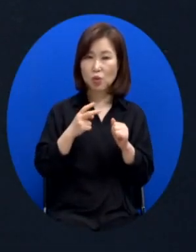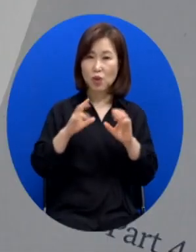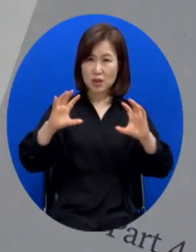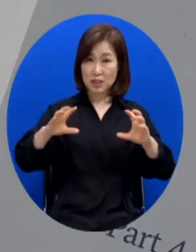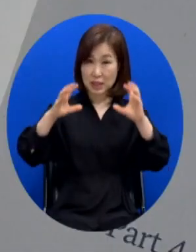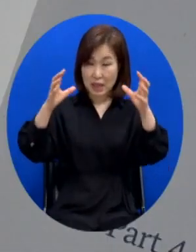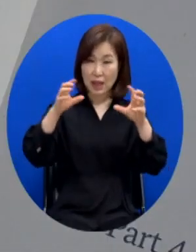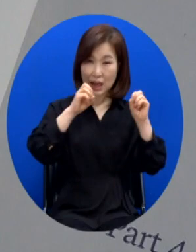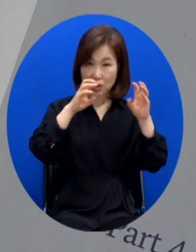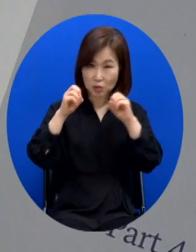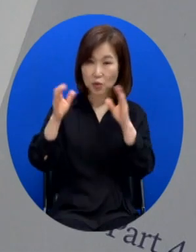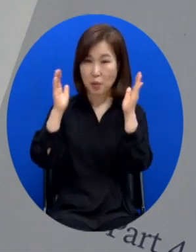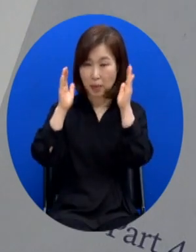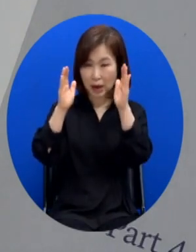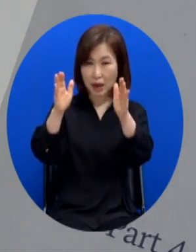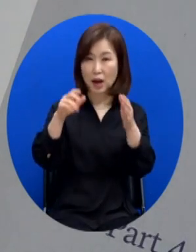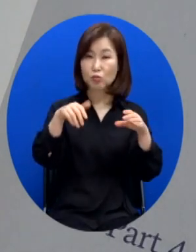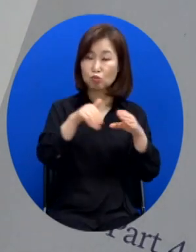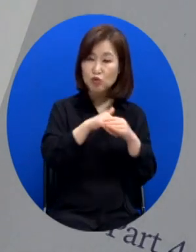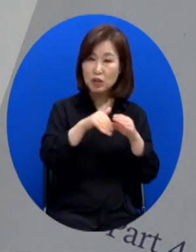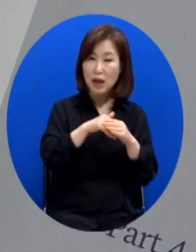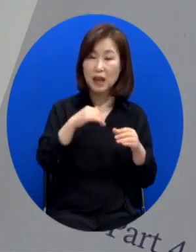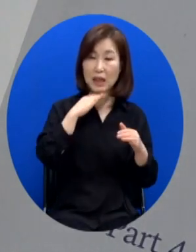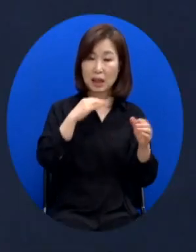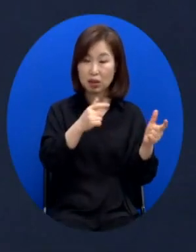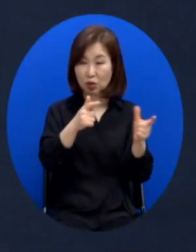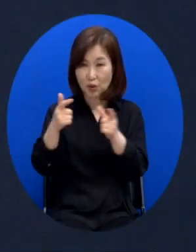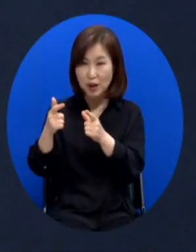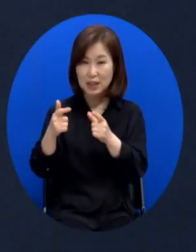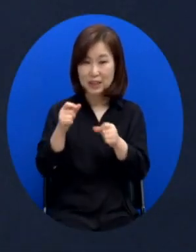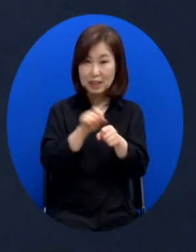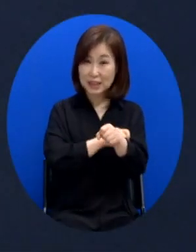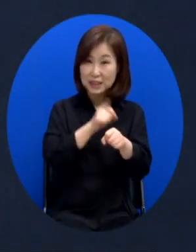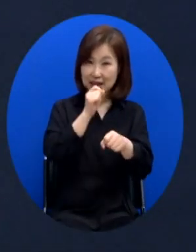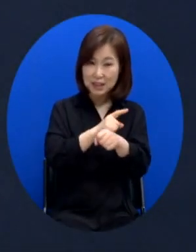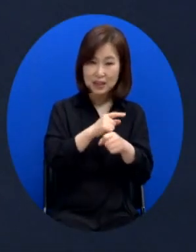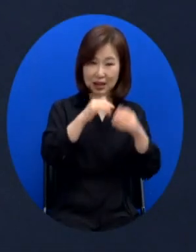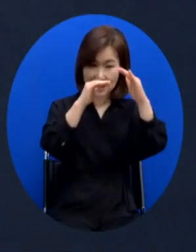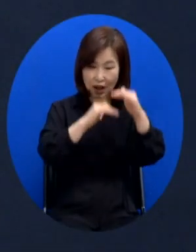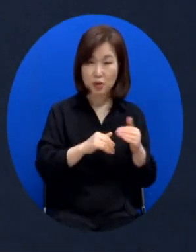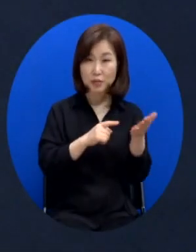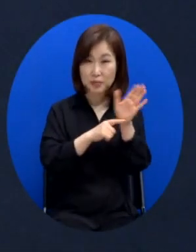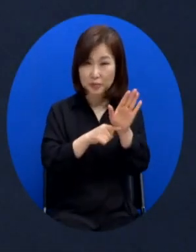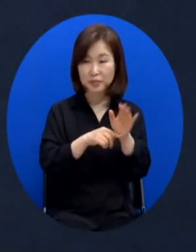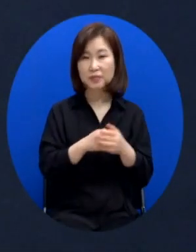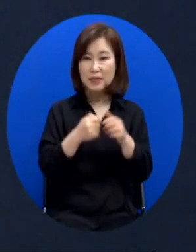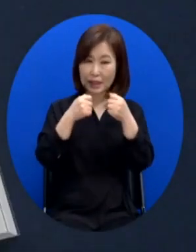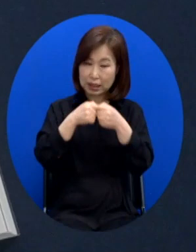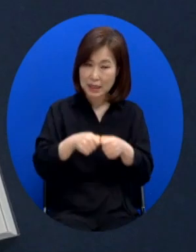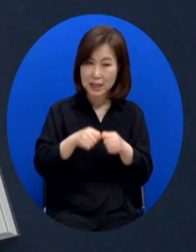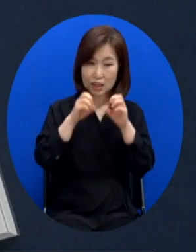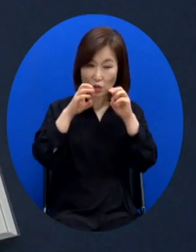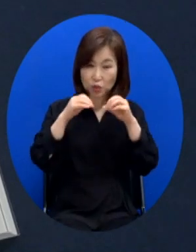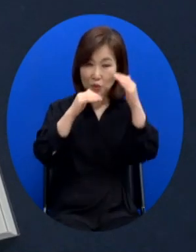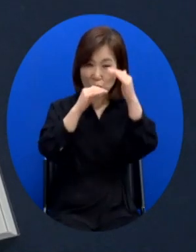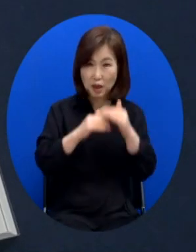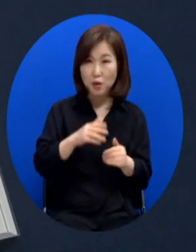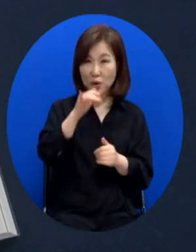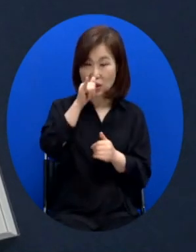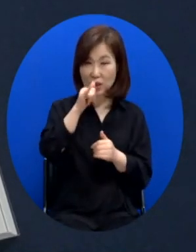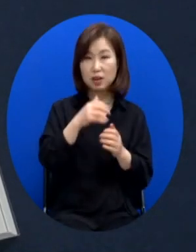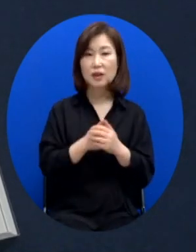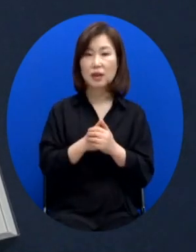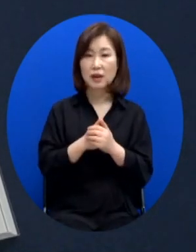선교의 방향, 문화와 세대별 선교의 특징 등이 담겼습니다. 자세한 선교 현황과 함께